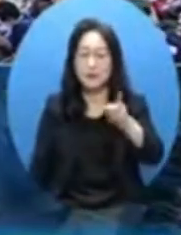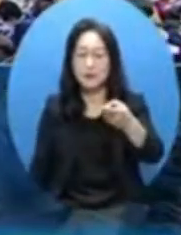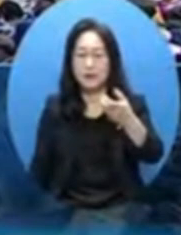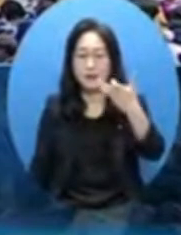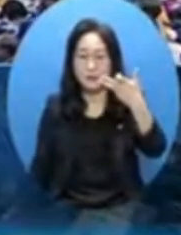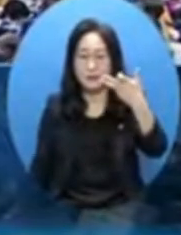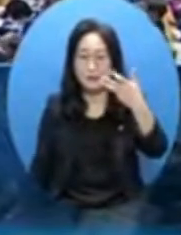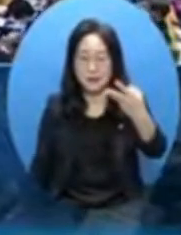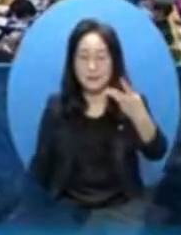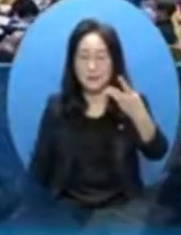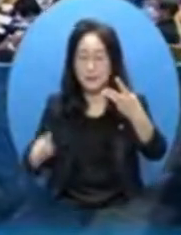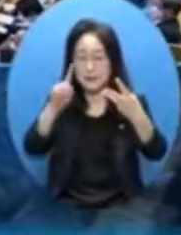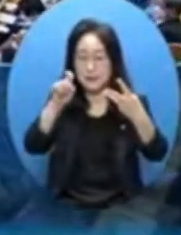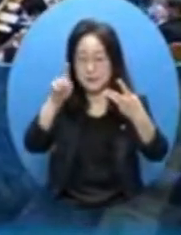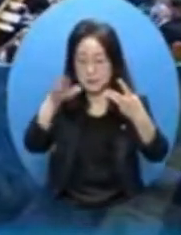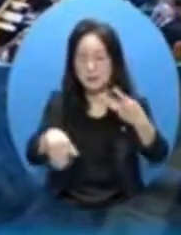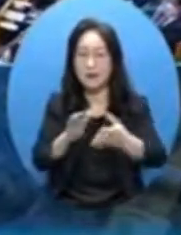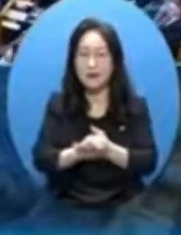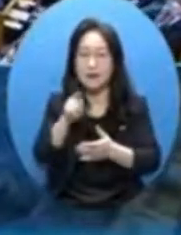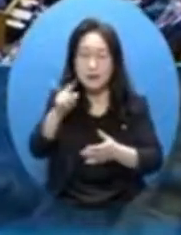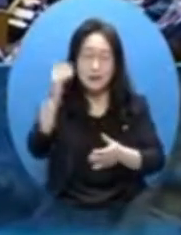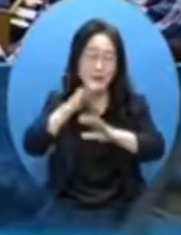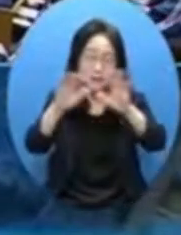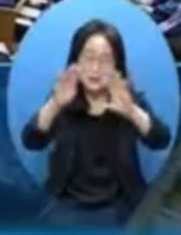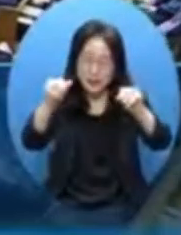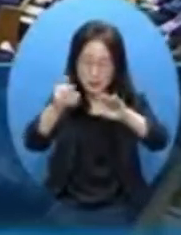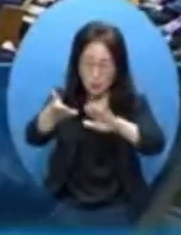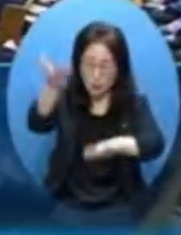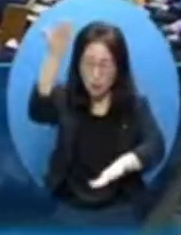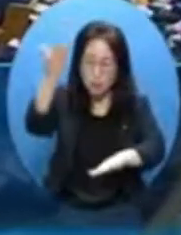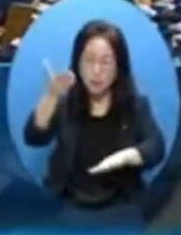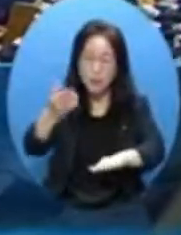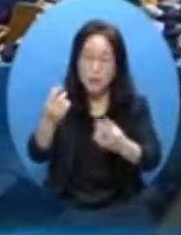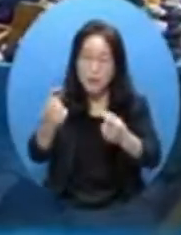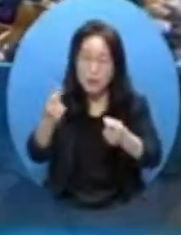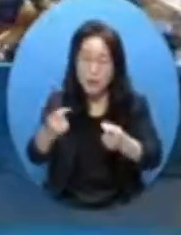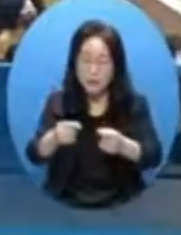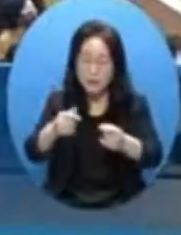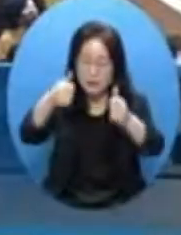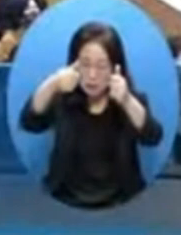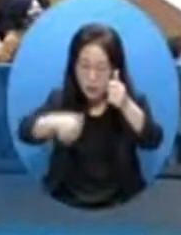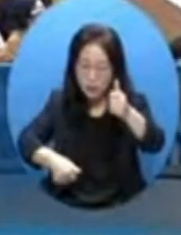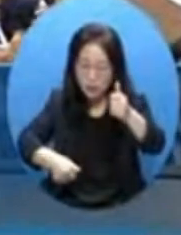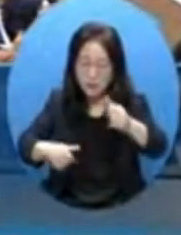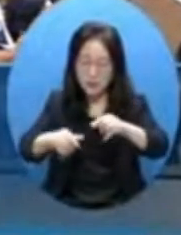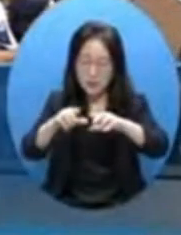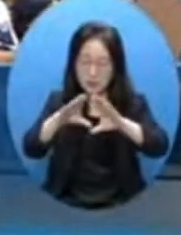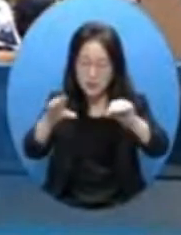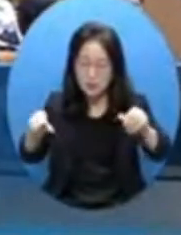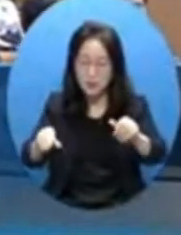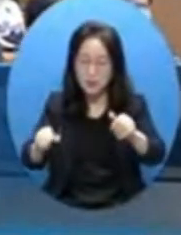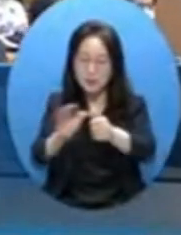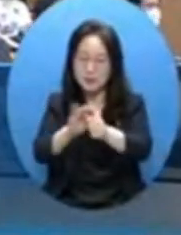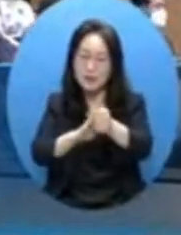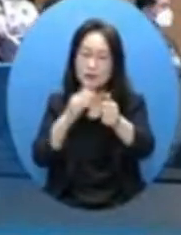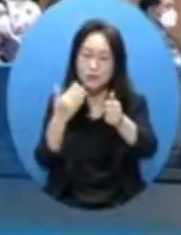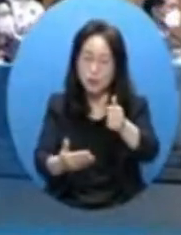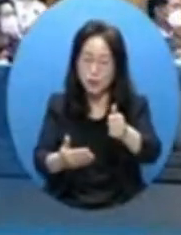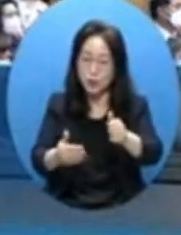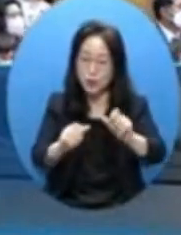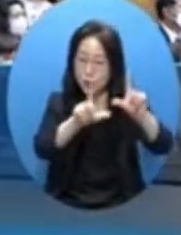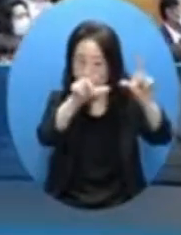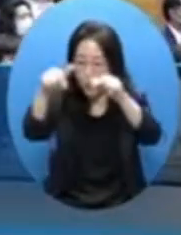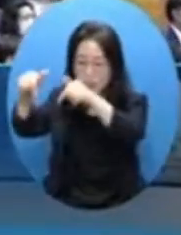11절로 13절입니다. 이는 하늘이 땅에서 높은 같이 그를 경외하는 자에게 그 인자심이 크심이로다. 동이 서에서 먼 것 같이